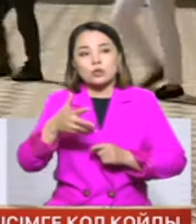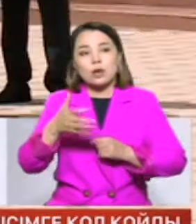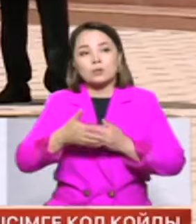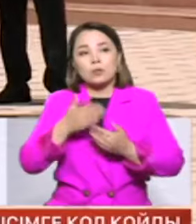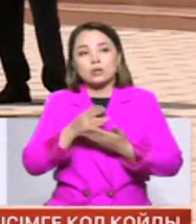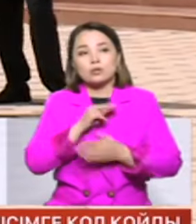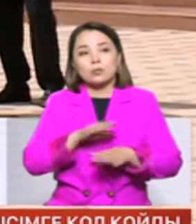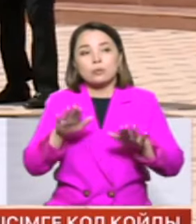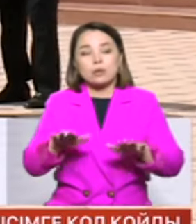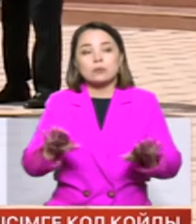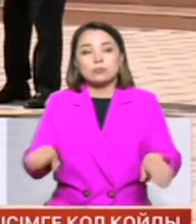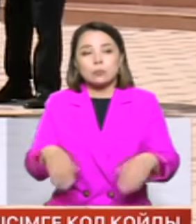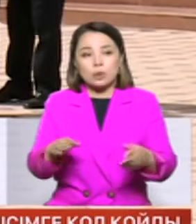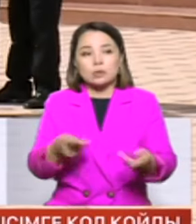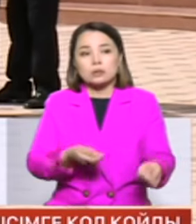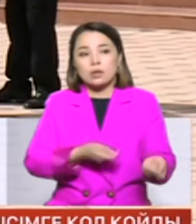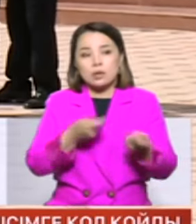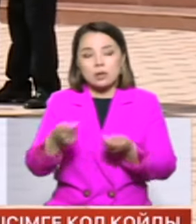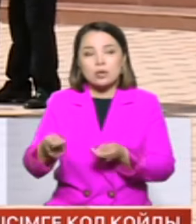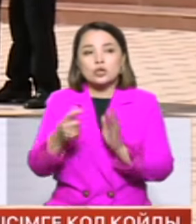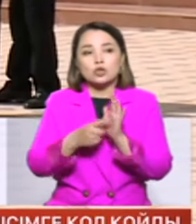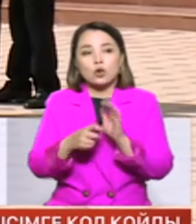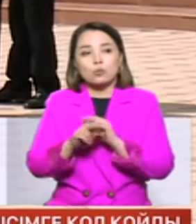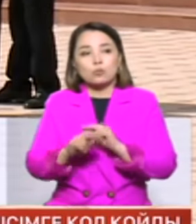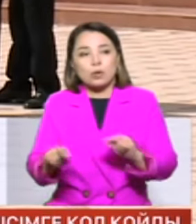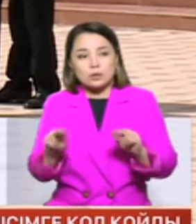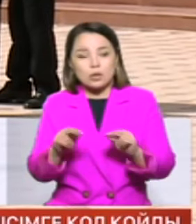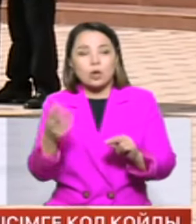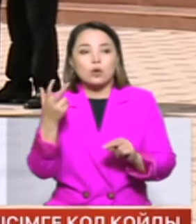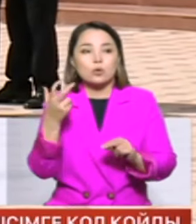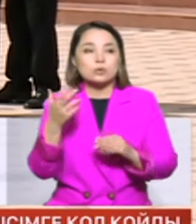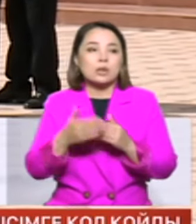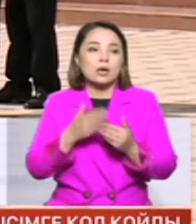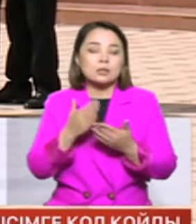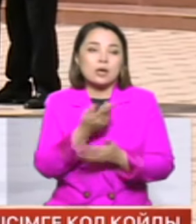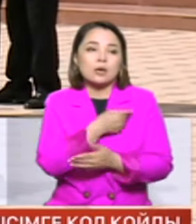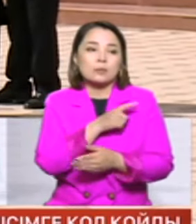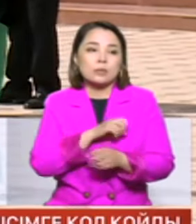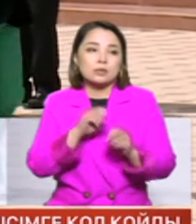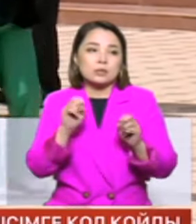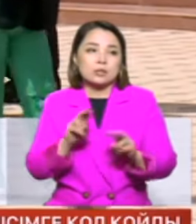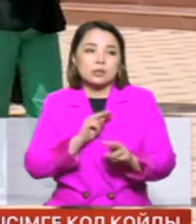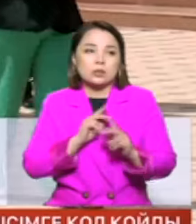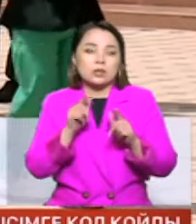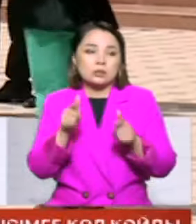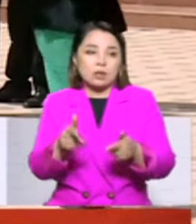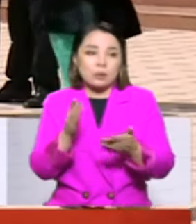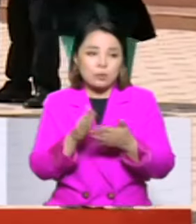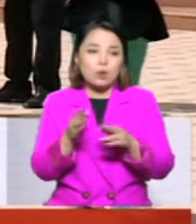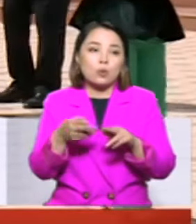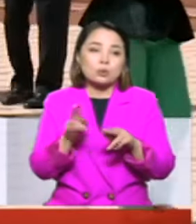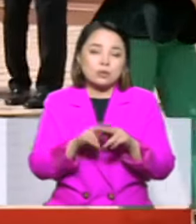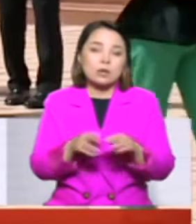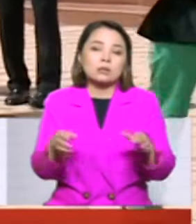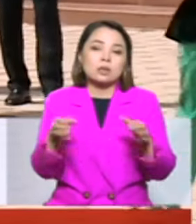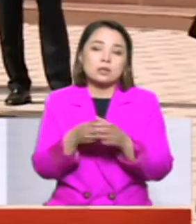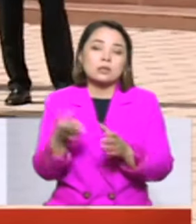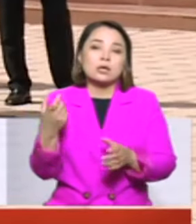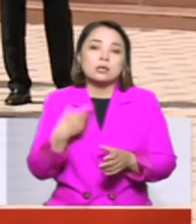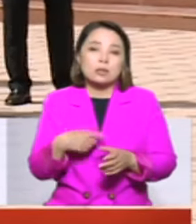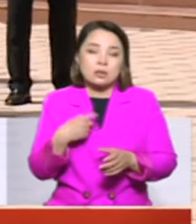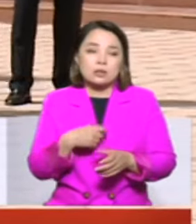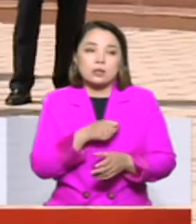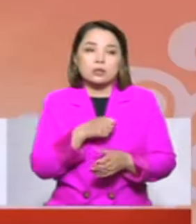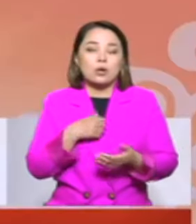жуық бос жұмыс орындарын алып келді. Соның ішінде 700-і мұғалім. 300-дің үстінде жаңа медицинасы орындар, соның бәріне осы кісілер келіп, өзінің